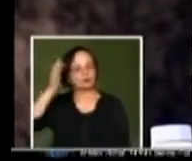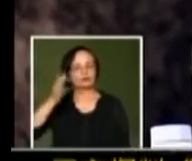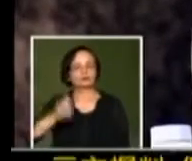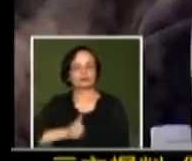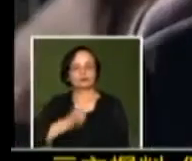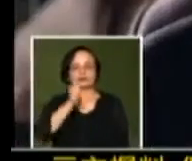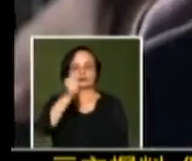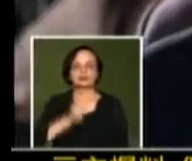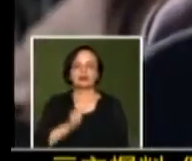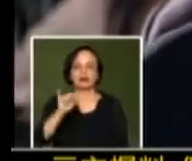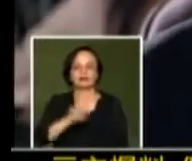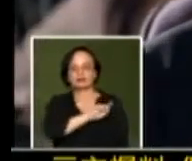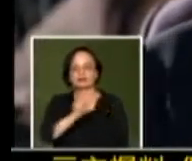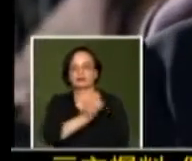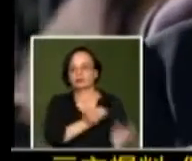请。